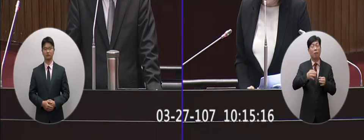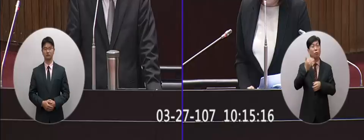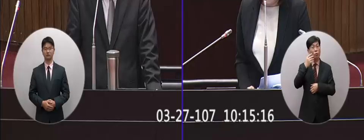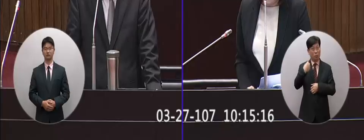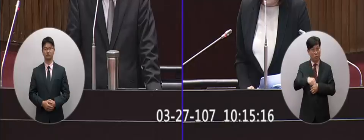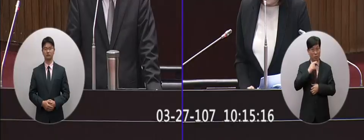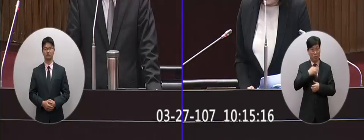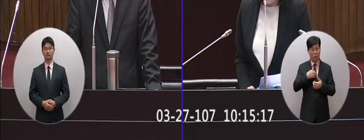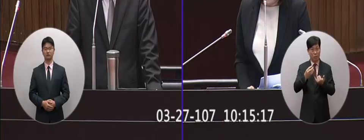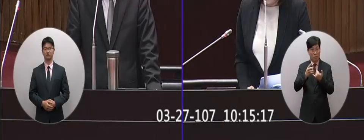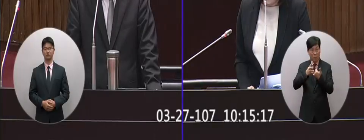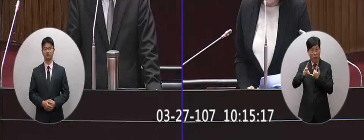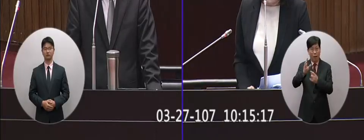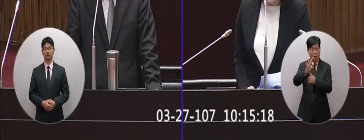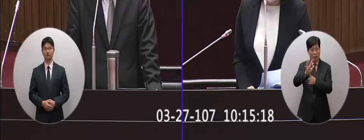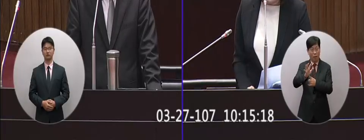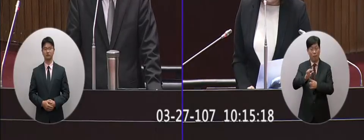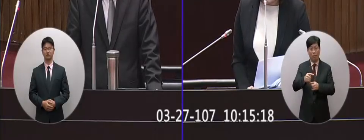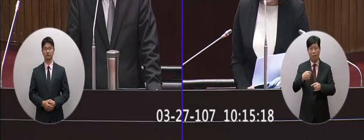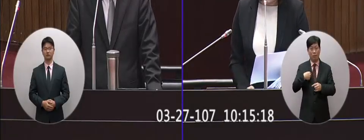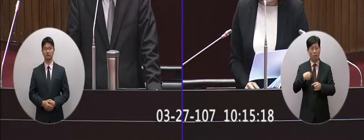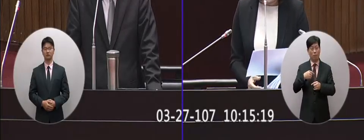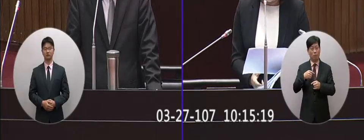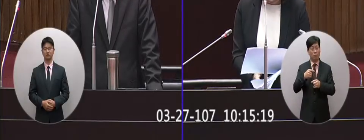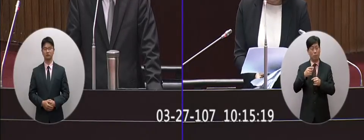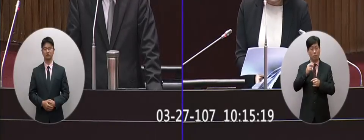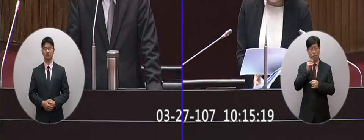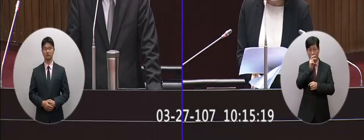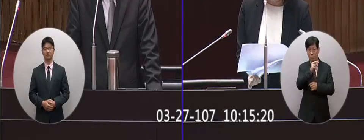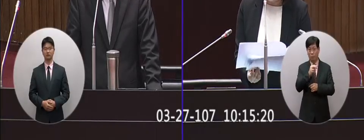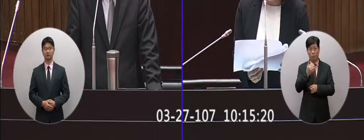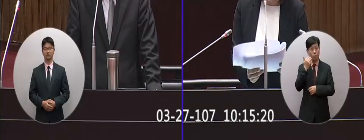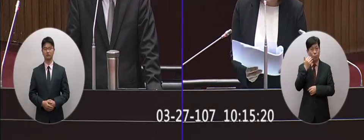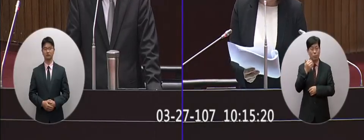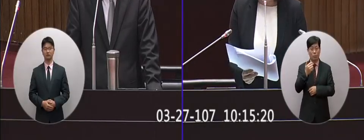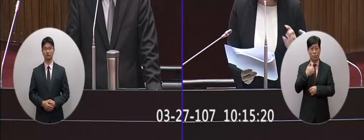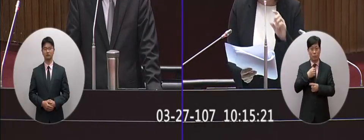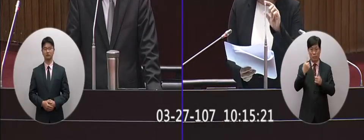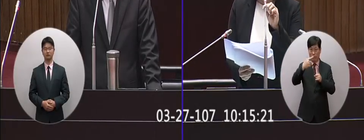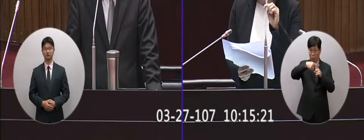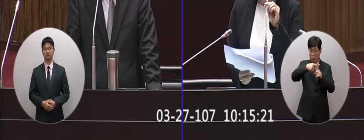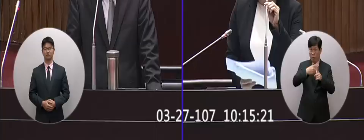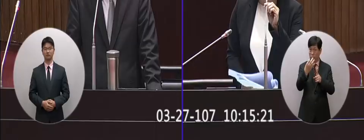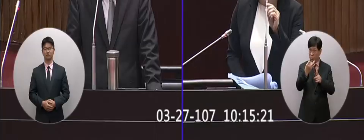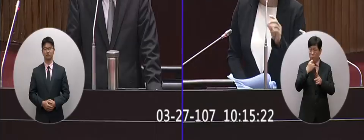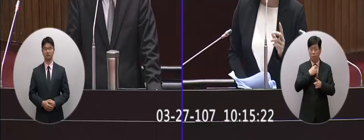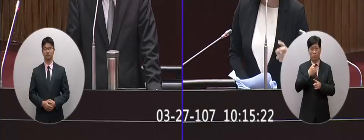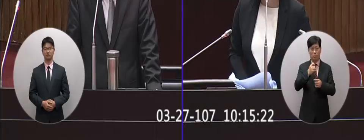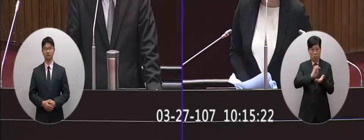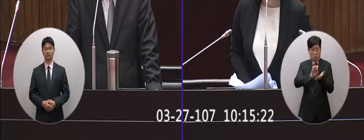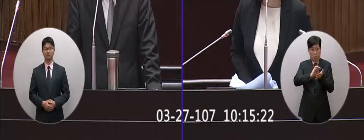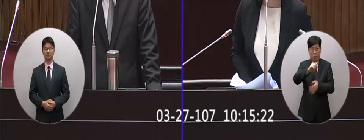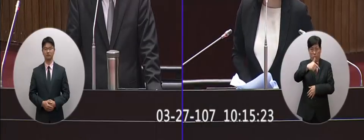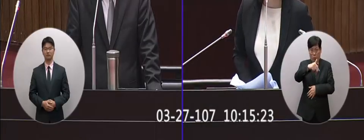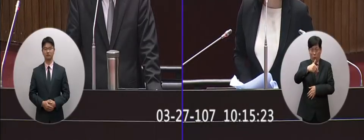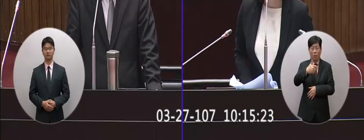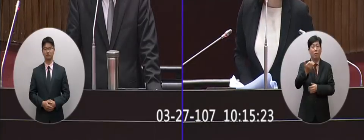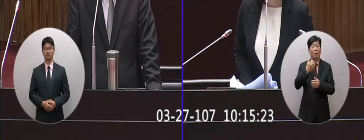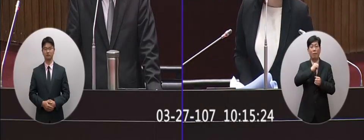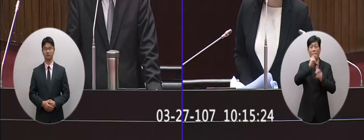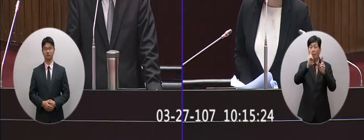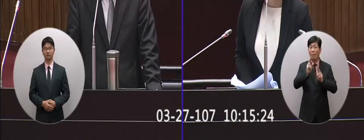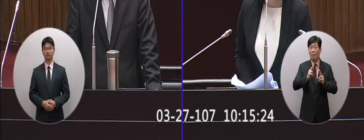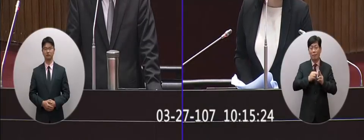果是离岸风电，我们最近来看看，如果离岸风电每度成本是6块钱，我们刚台电